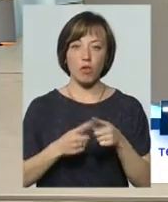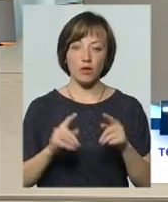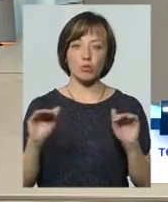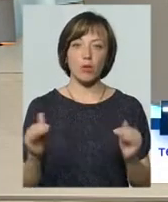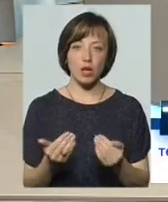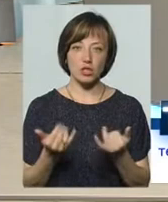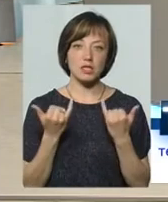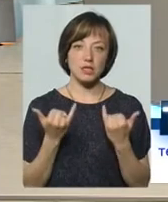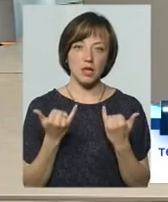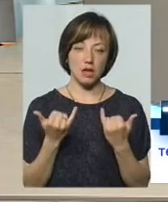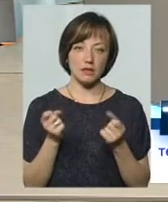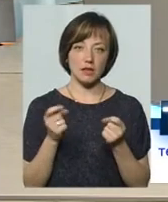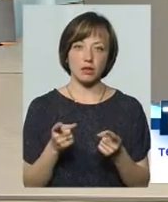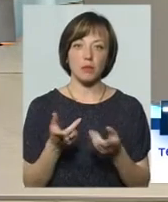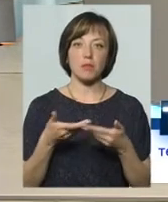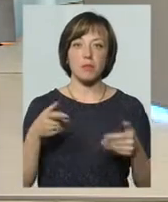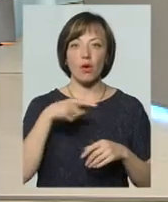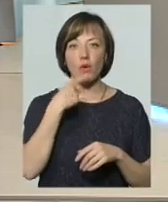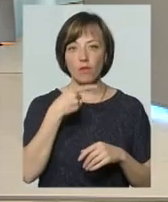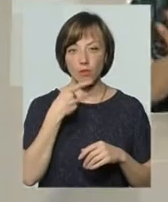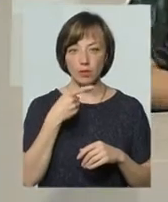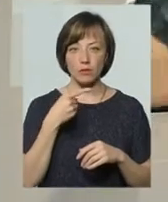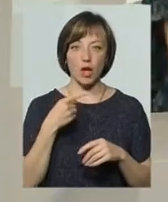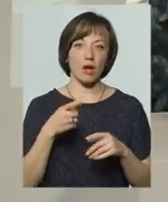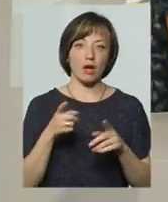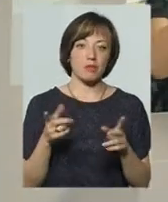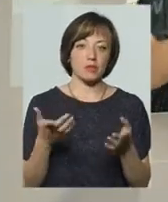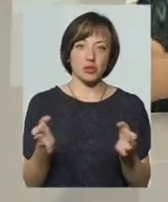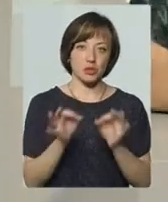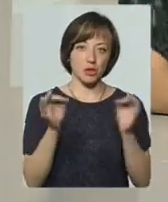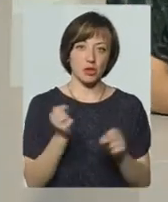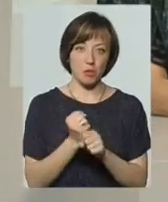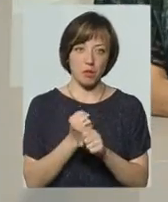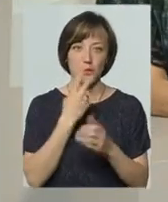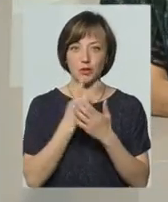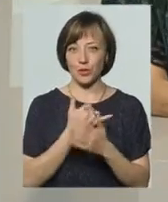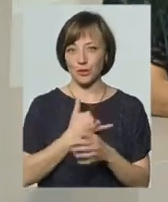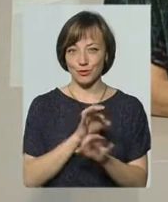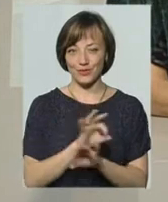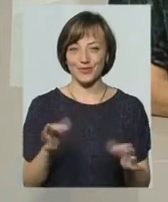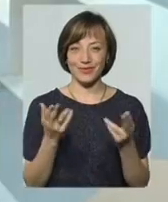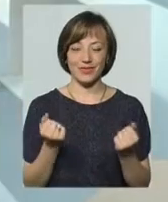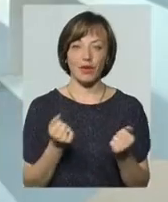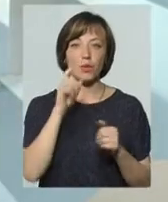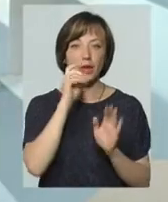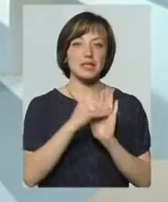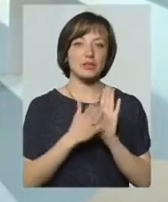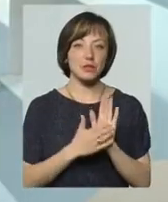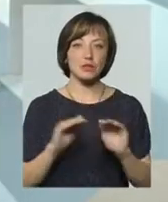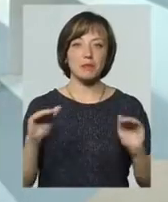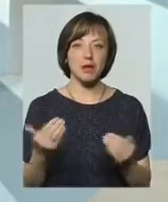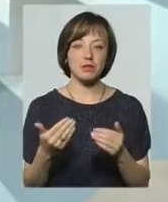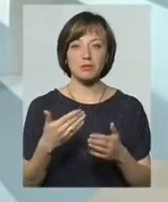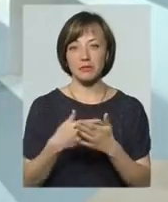менше зараз викидуємо. Тобто, говоримо, супер класно, ми нічого не робили, але ми показали, що у нас все чудово. Україна задекларувала, що вона зменшить на